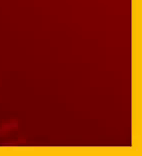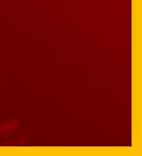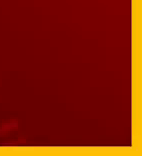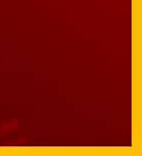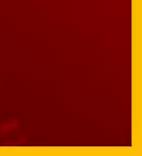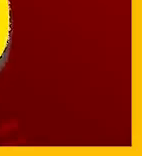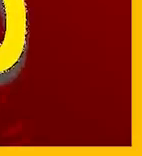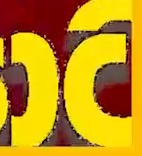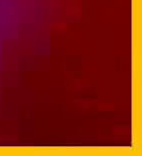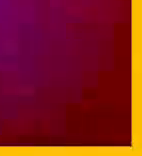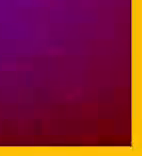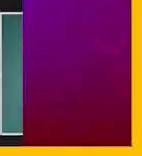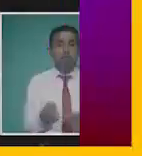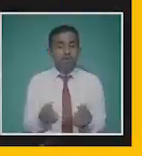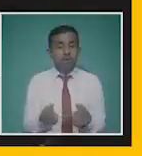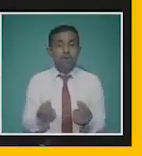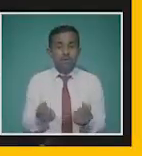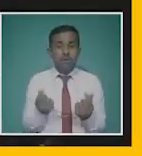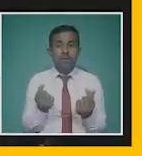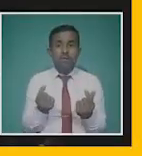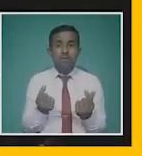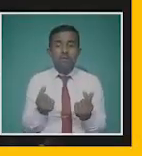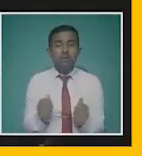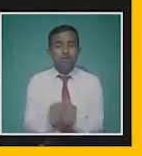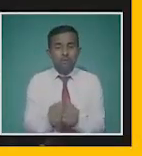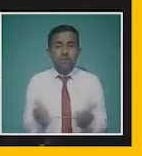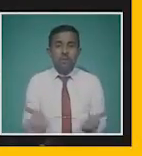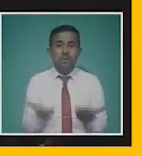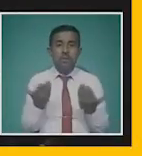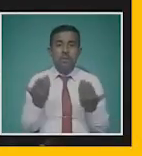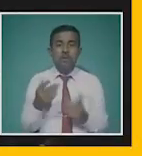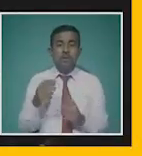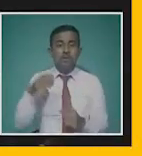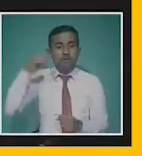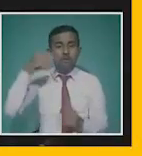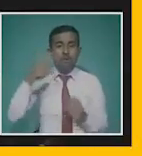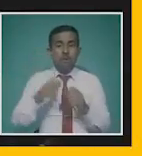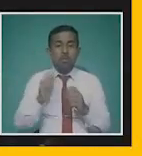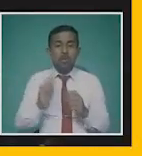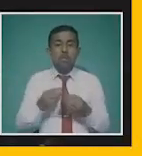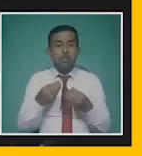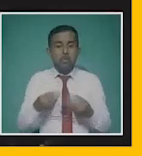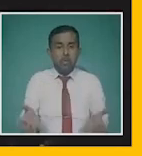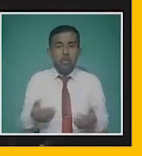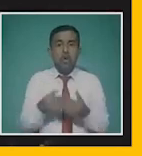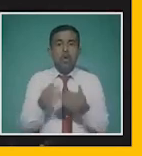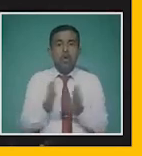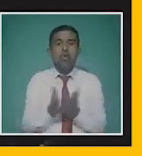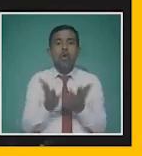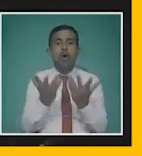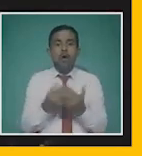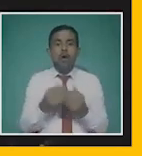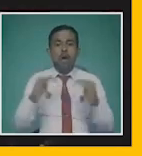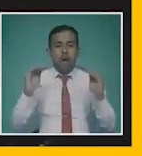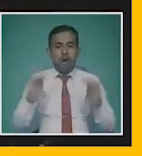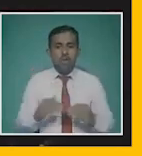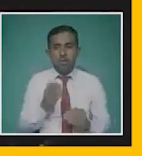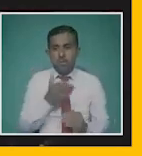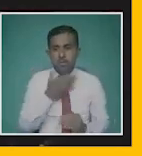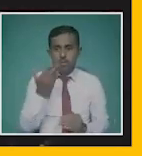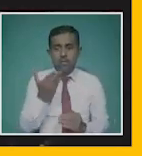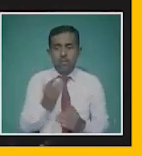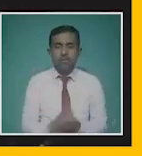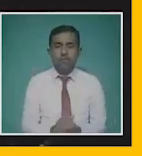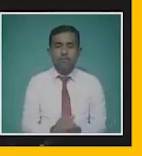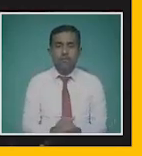දයාසිරිට පෑදුණු පොට. දයාසිරි පහුගිය දවසක ඔන්න ඔය වගේ පොටක් පාදගත්තා. ඒක මොකක්ද දන්නවද?